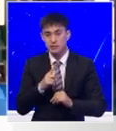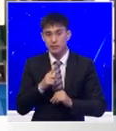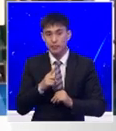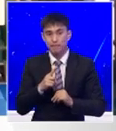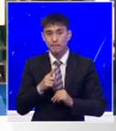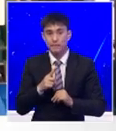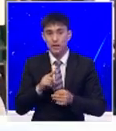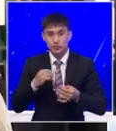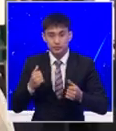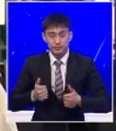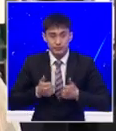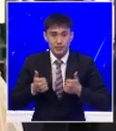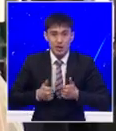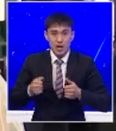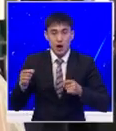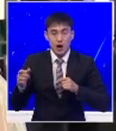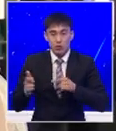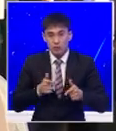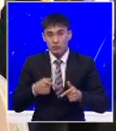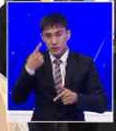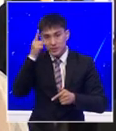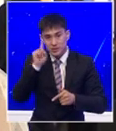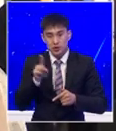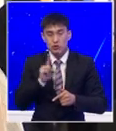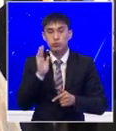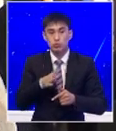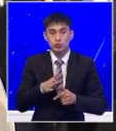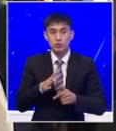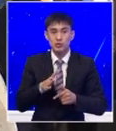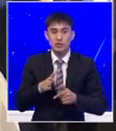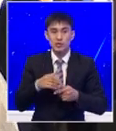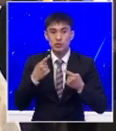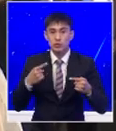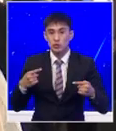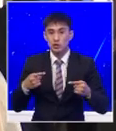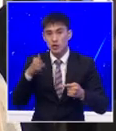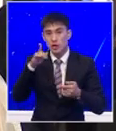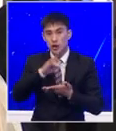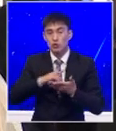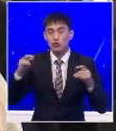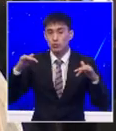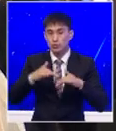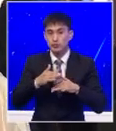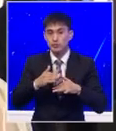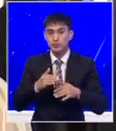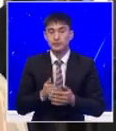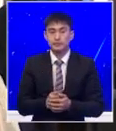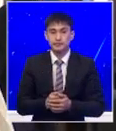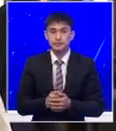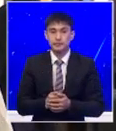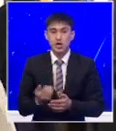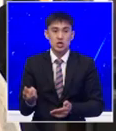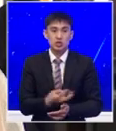Очень усердно готовились, конечно же. Мы знали, что будет из других городов. Конечно, им